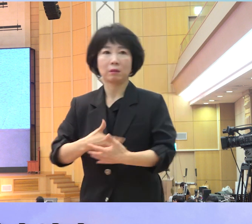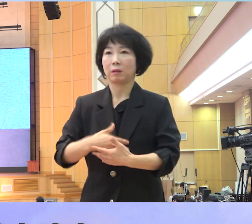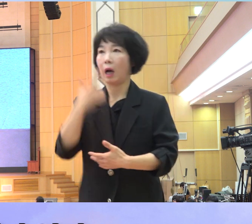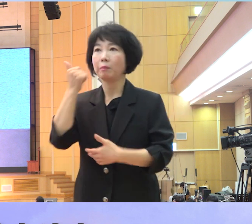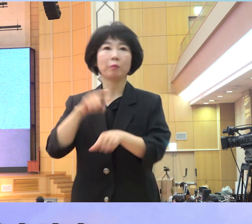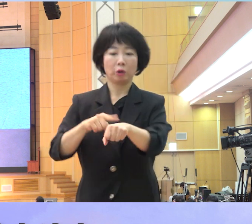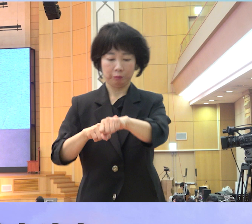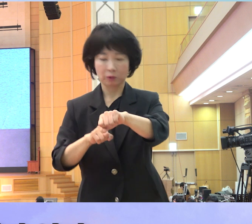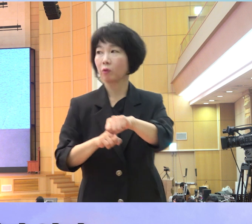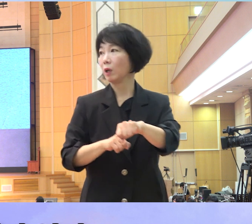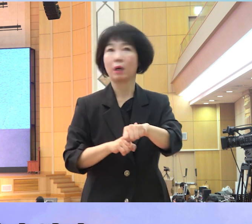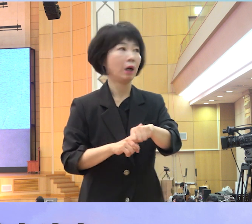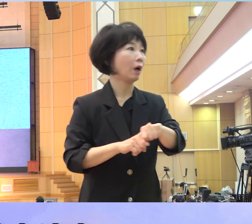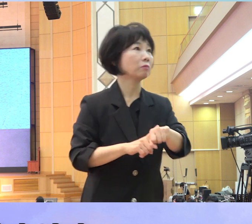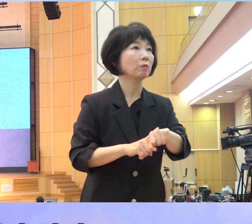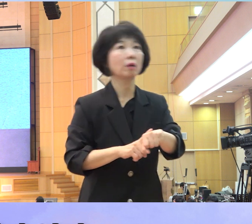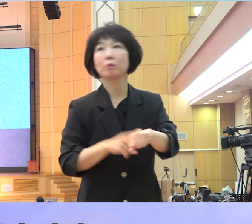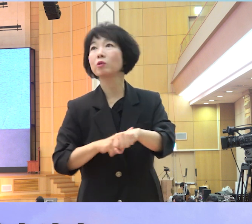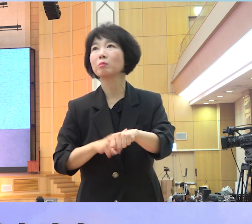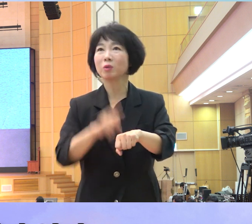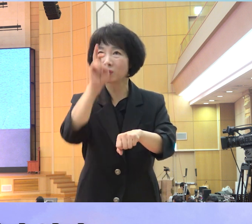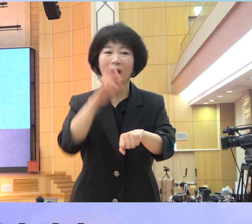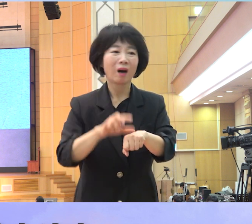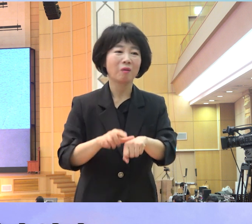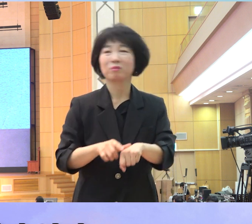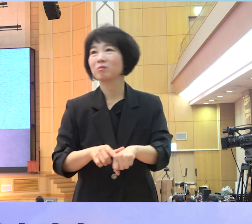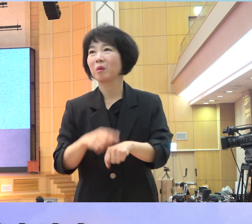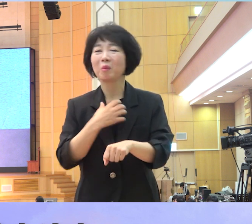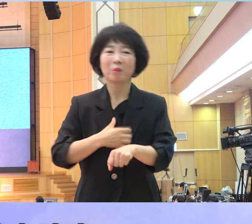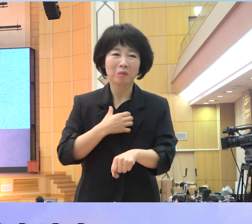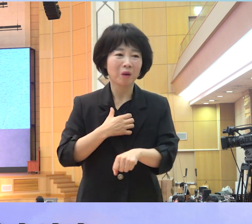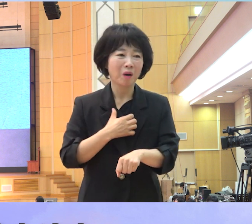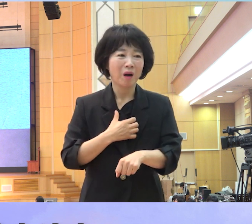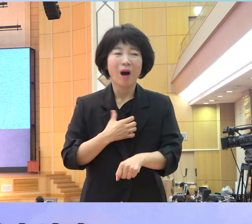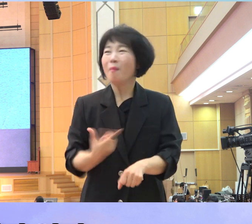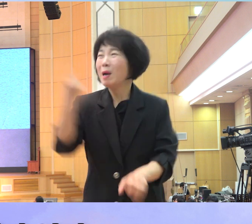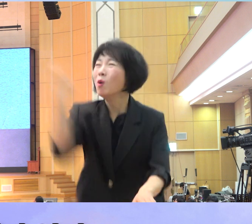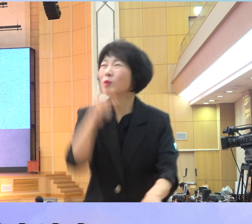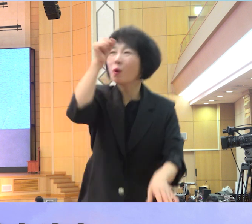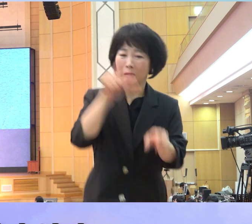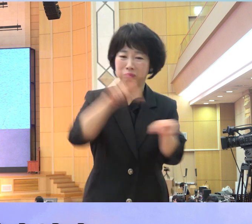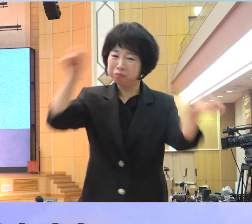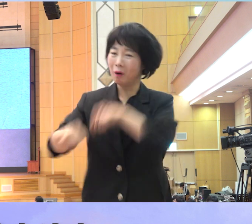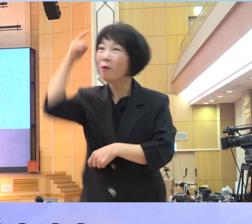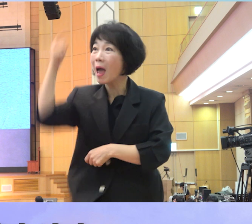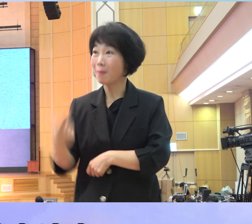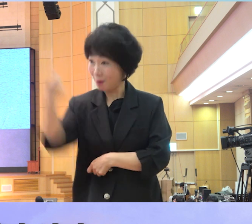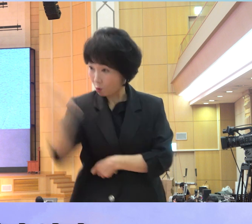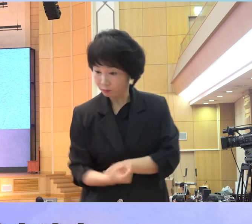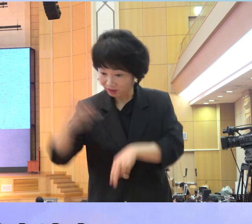온통 걱정이 뭐예요? 목사님 오시는 것만, 이게 오실 거면 좀 빨리라 오시지.